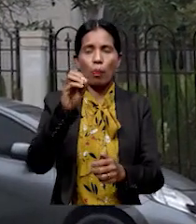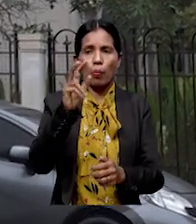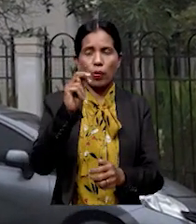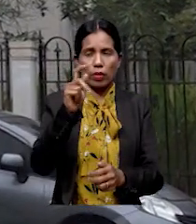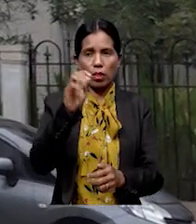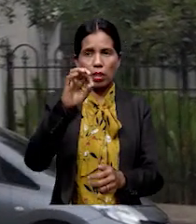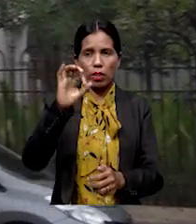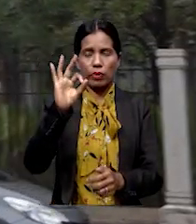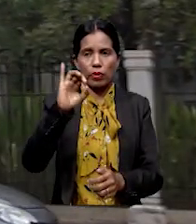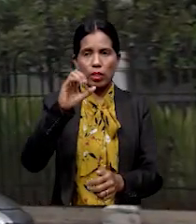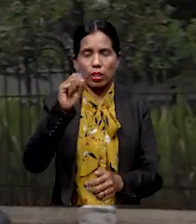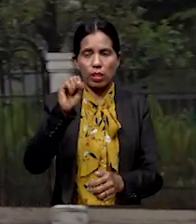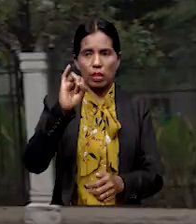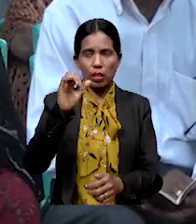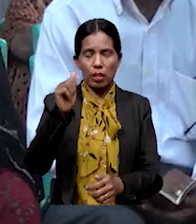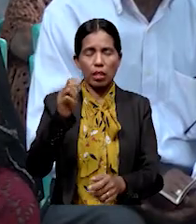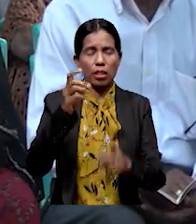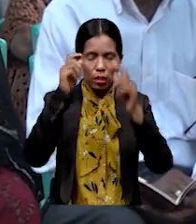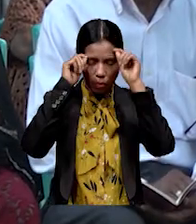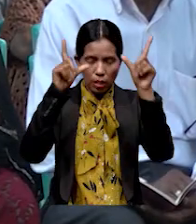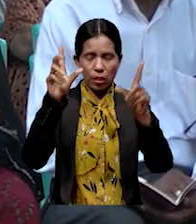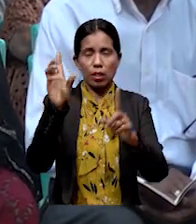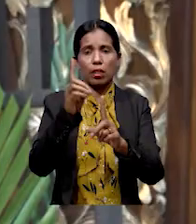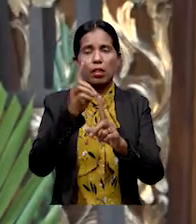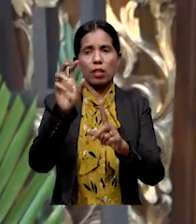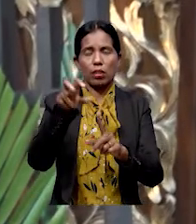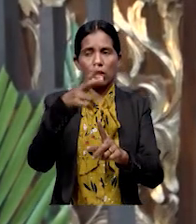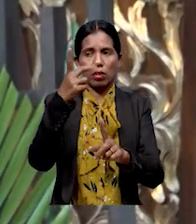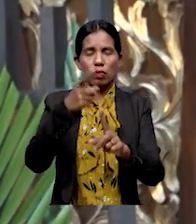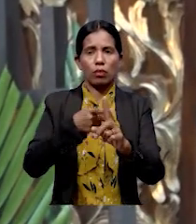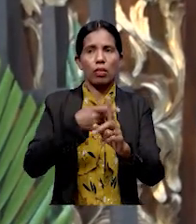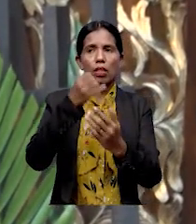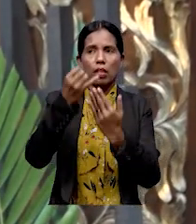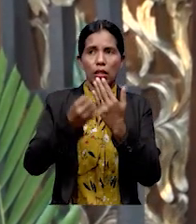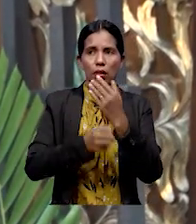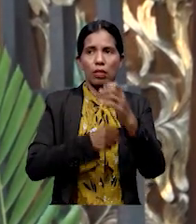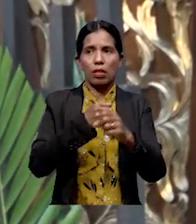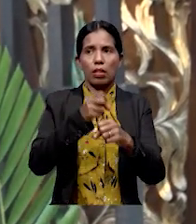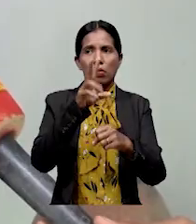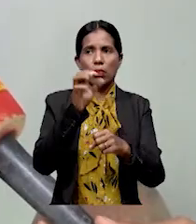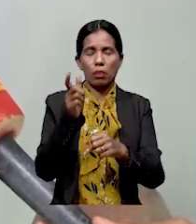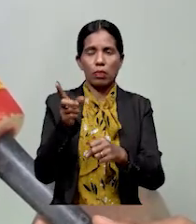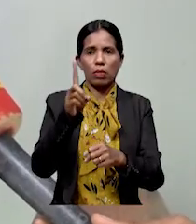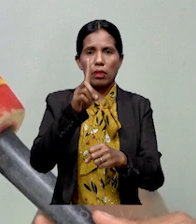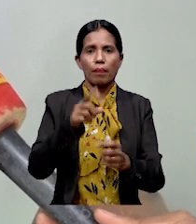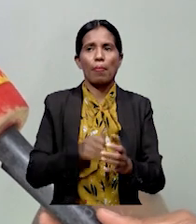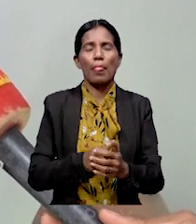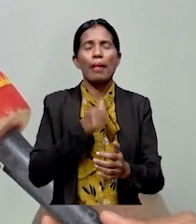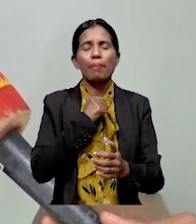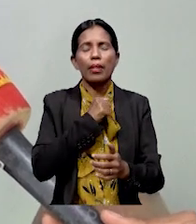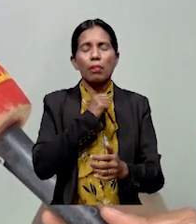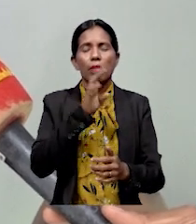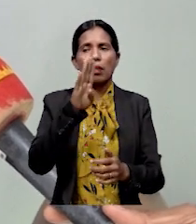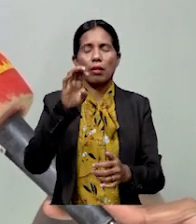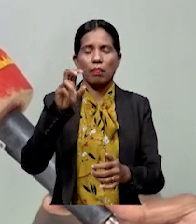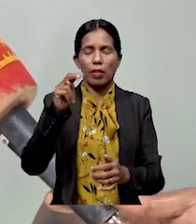iha Lawrence Nuresin Tolu, fulan dezembro, tina rihurua ruanu Nuresin Ida. Tuir informasaun, Padre Bento se asumi